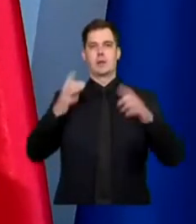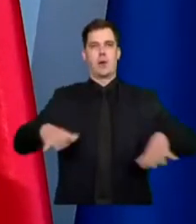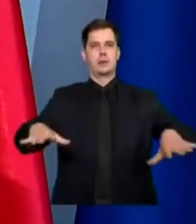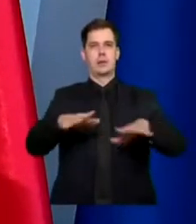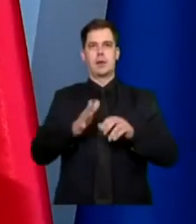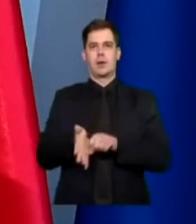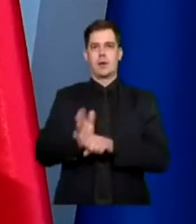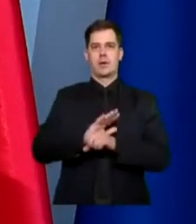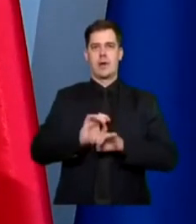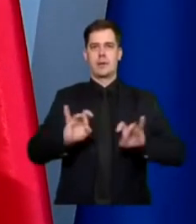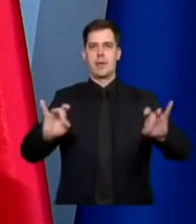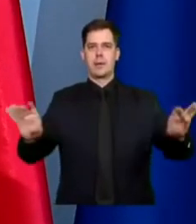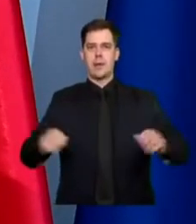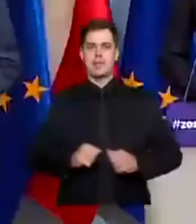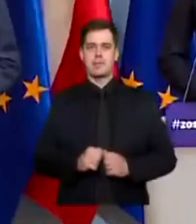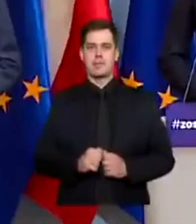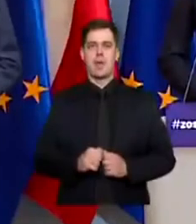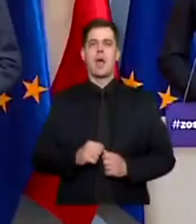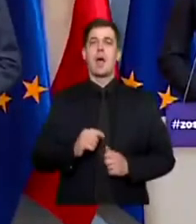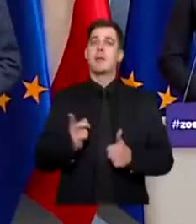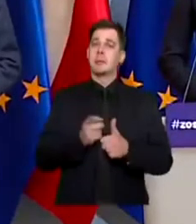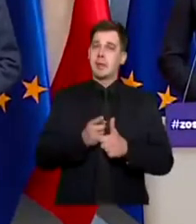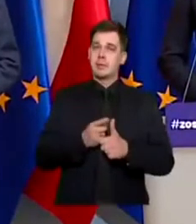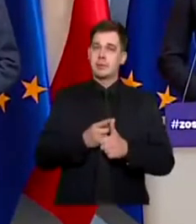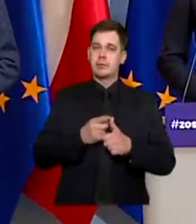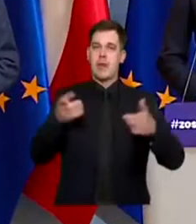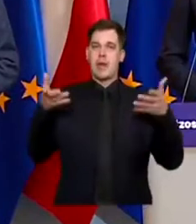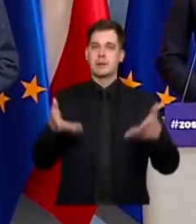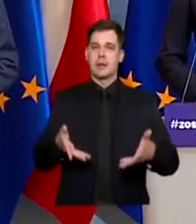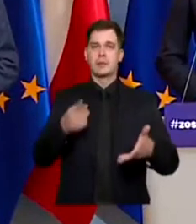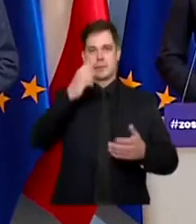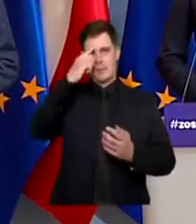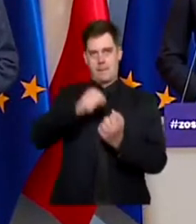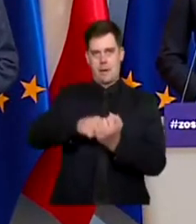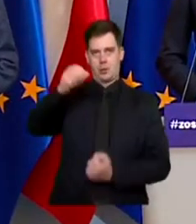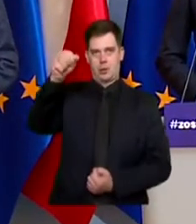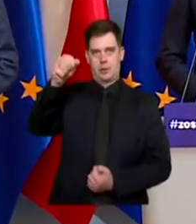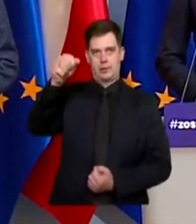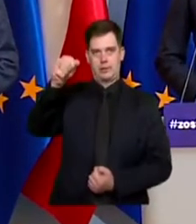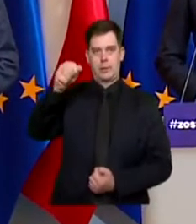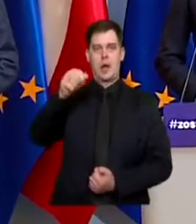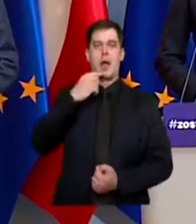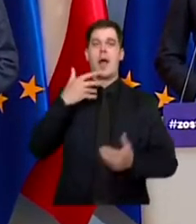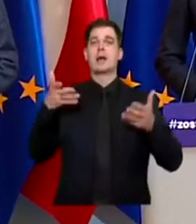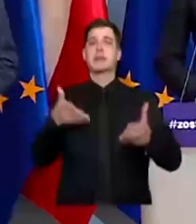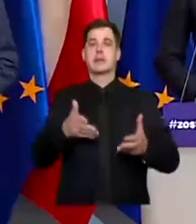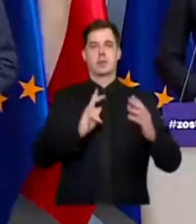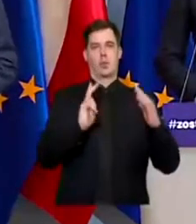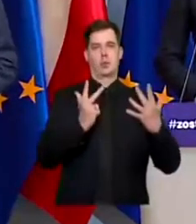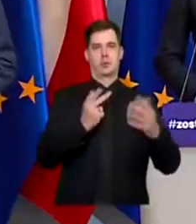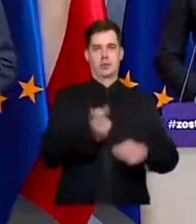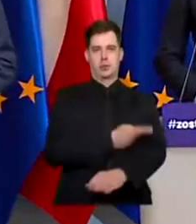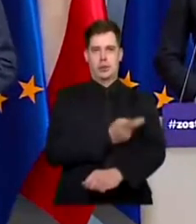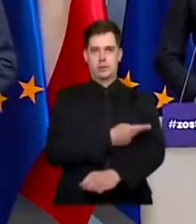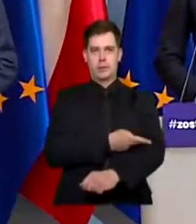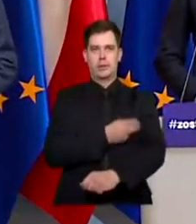sytuacja epidemiczna. I tak rozpoczniemy od egzaminów maturalnych. Rozpoczną się one 8